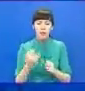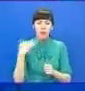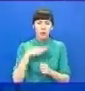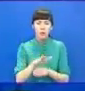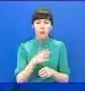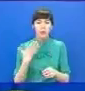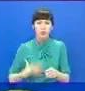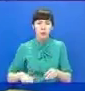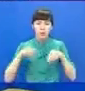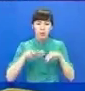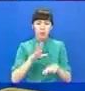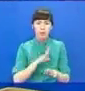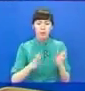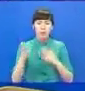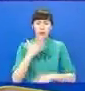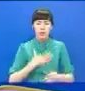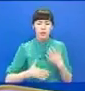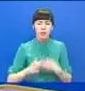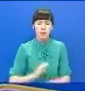ақ түйіні тарқағанына дән риза.